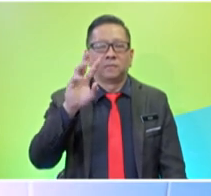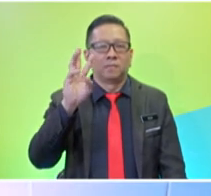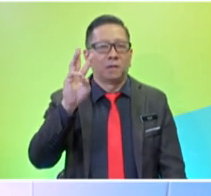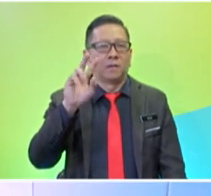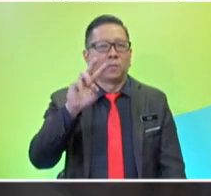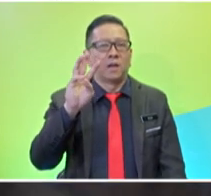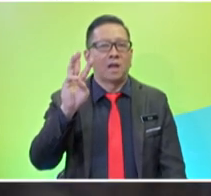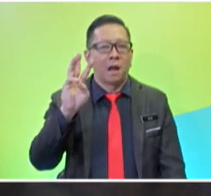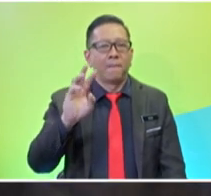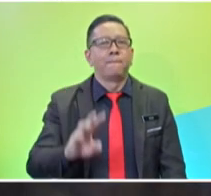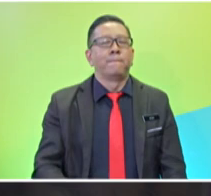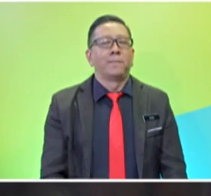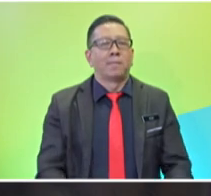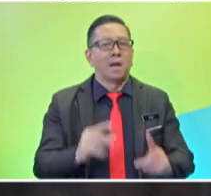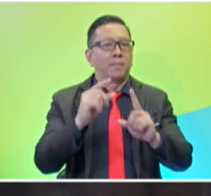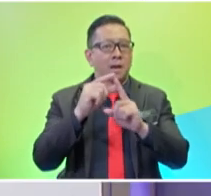oke